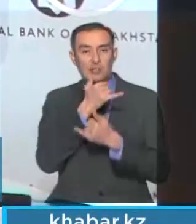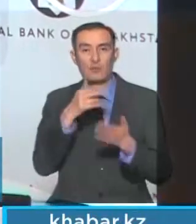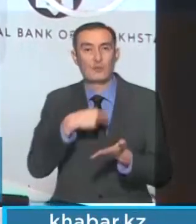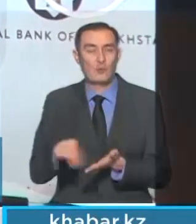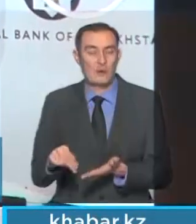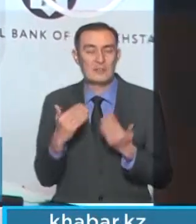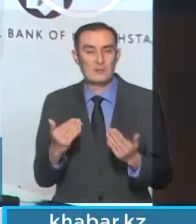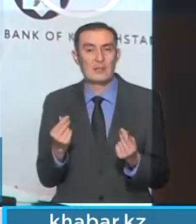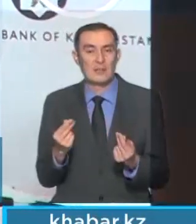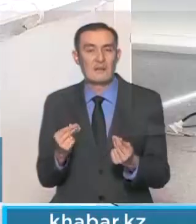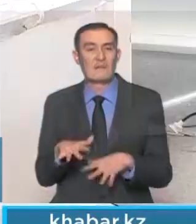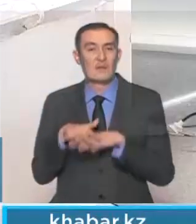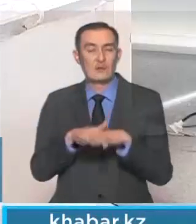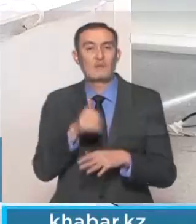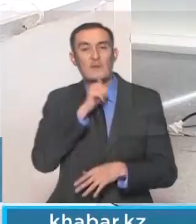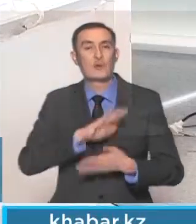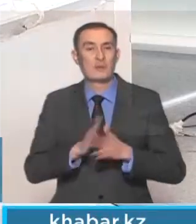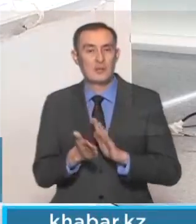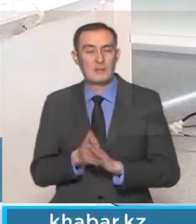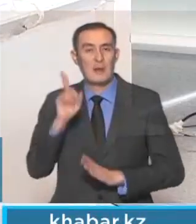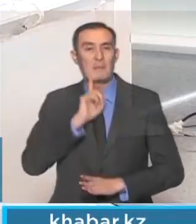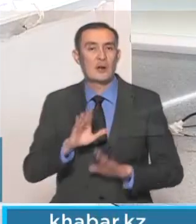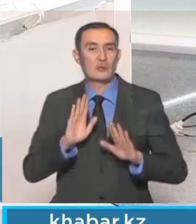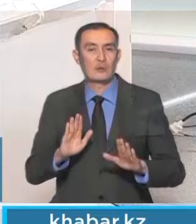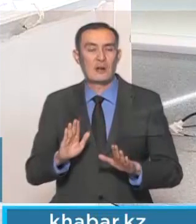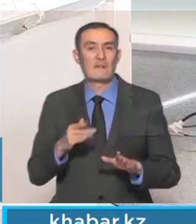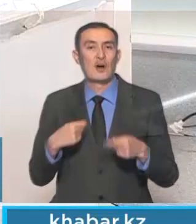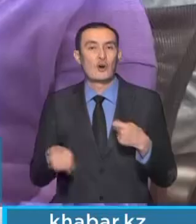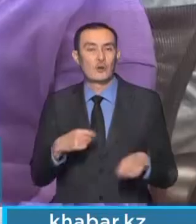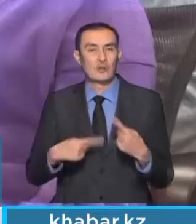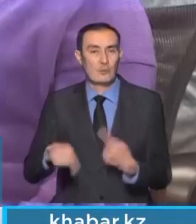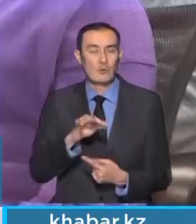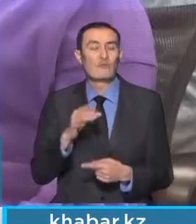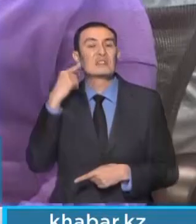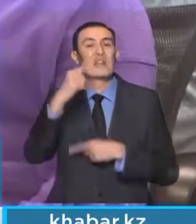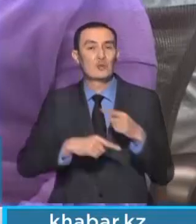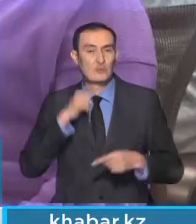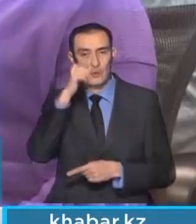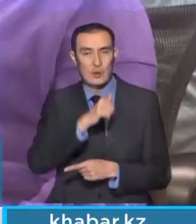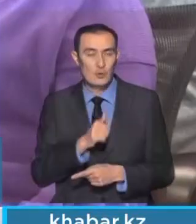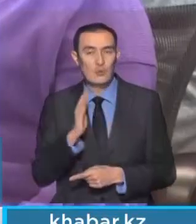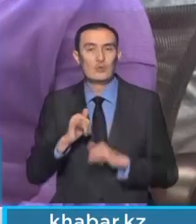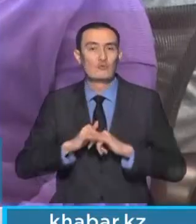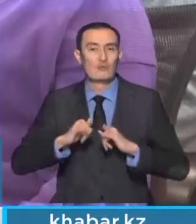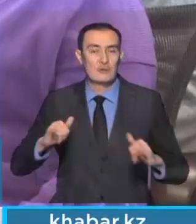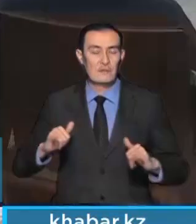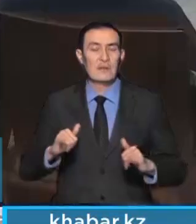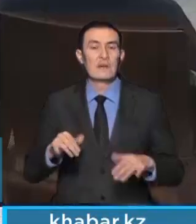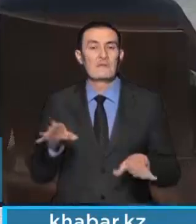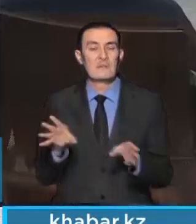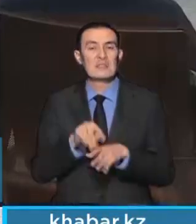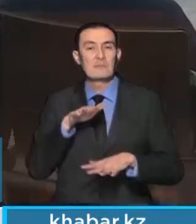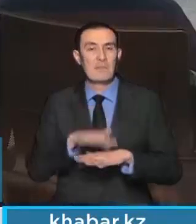Сегодня цифровой тенге внедрен в пилотном режиме, пока лишь в розничный оборот. Но уже в следующем году проект масштабируют вместе с